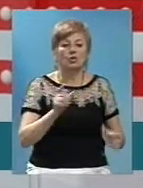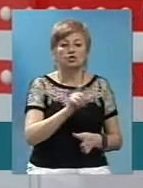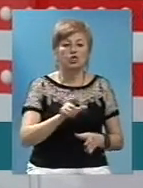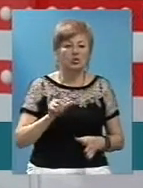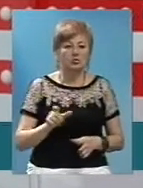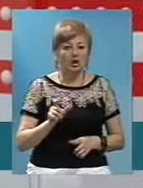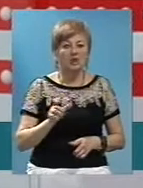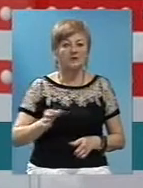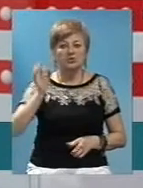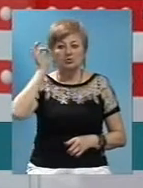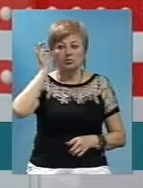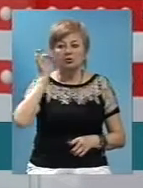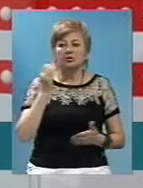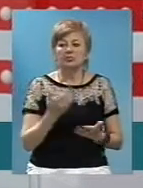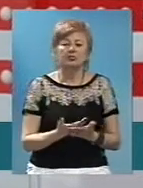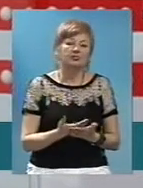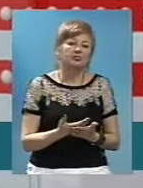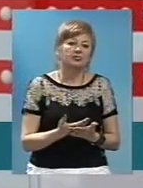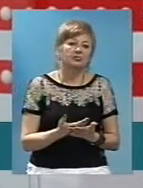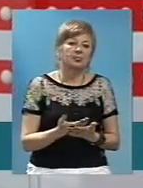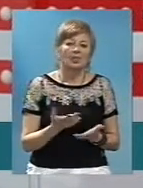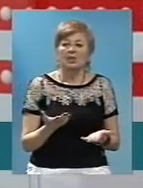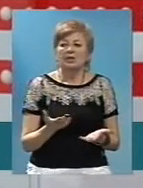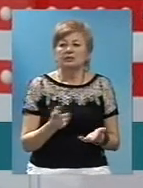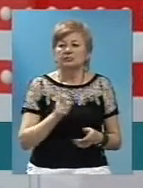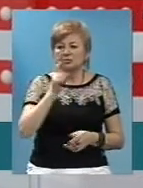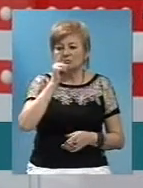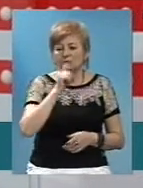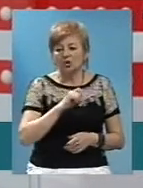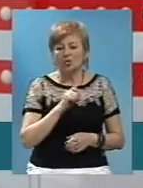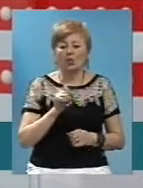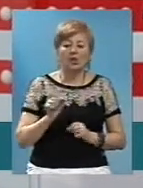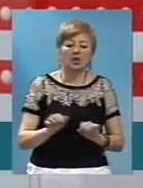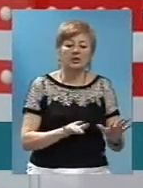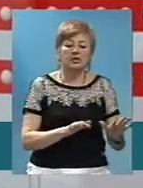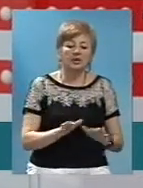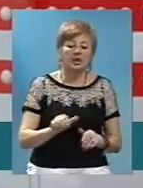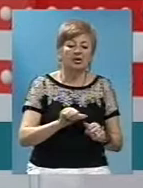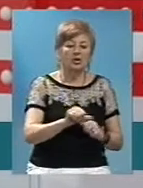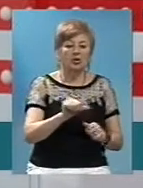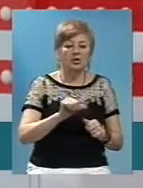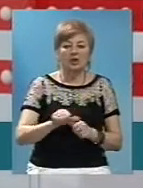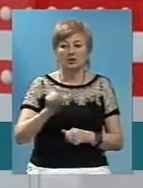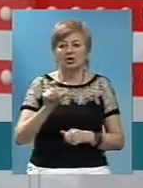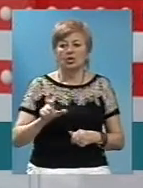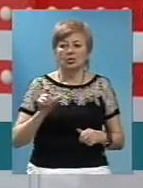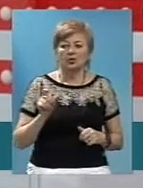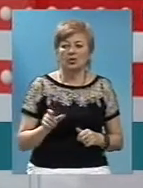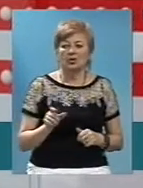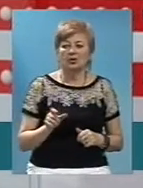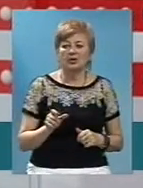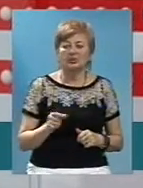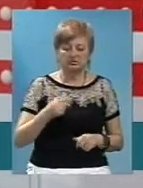спливає щось схиблене, дії окремих одинаків з